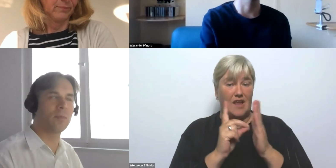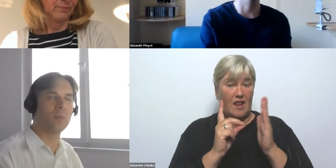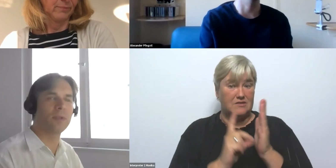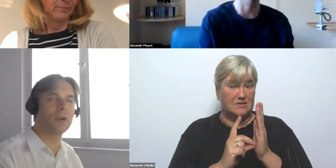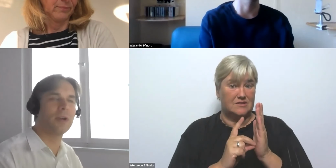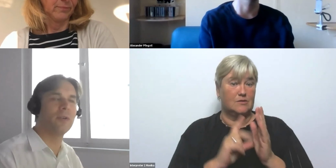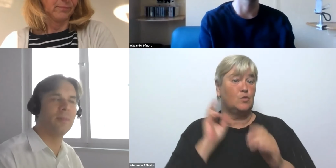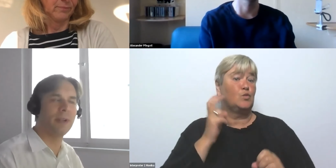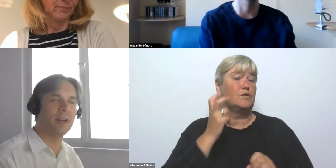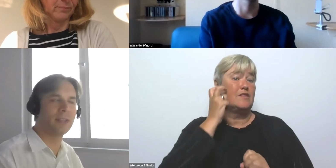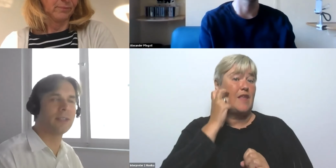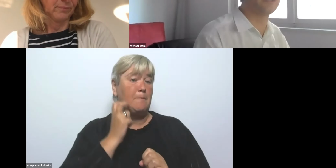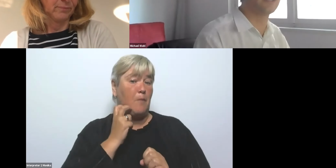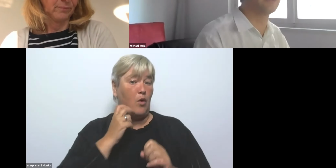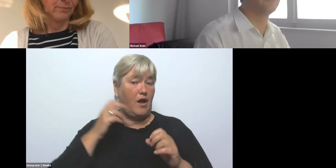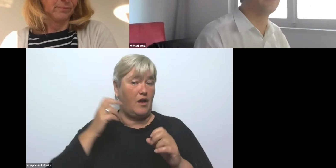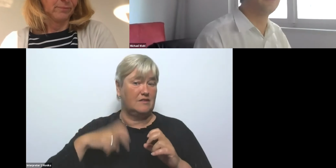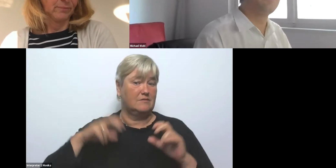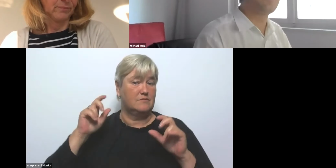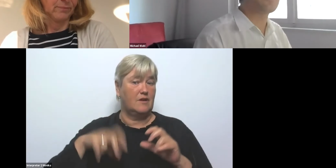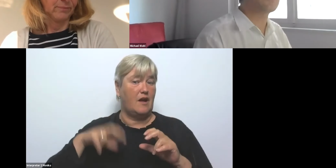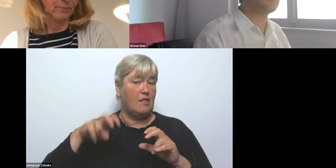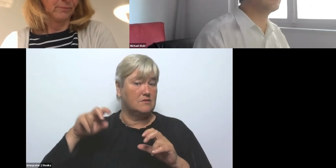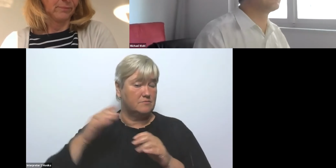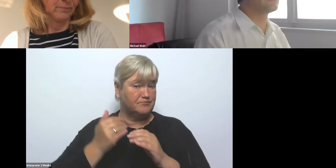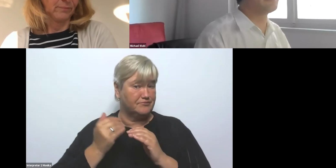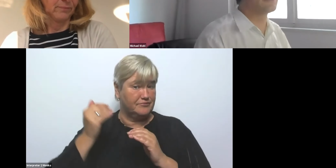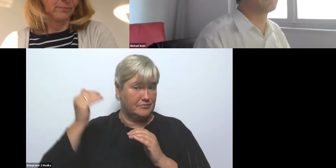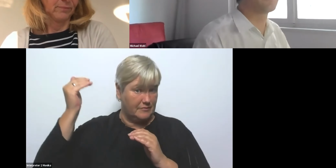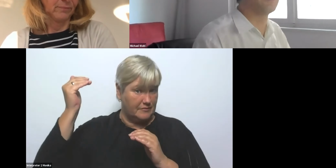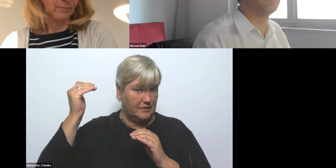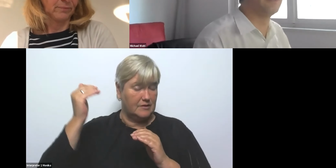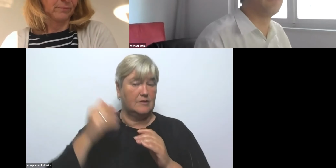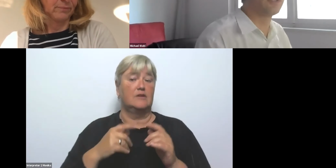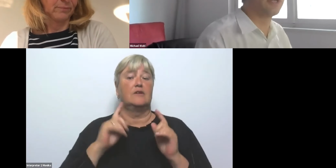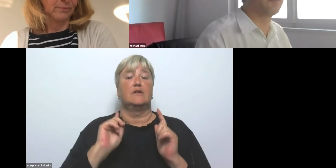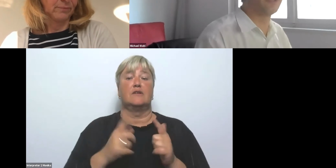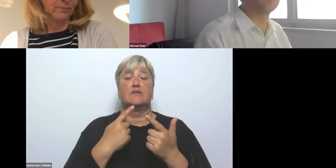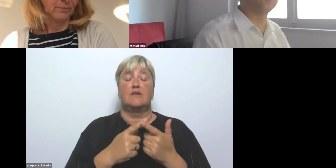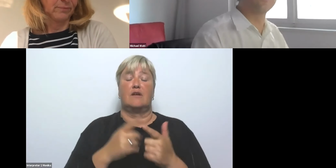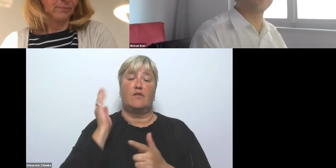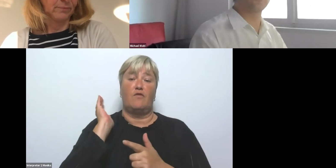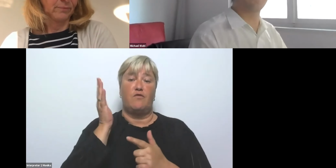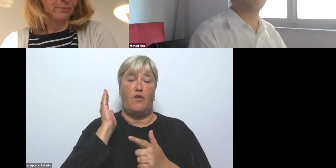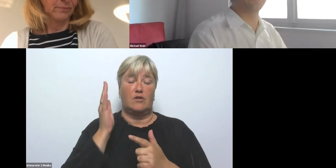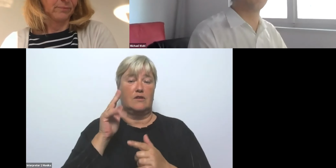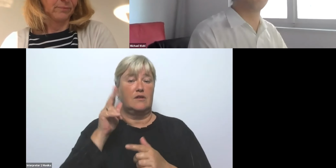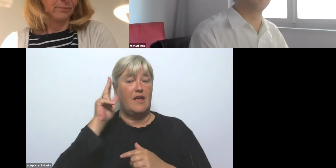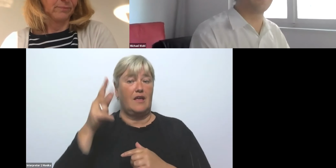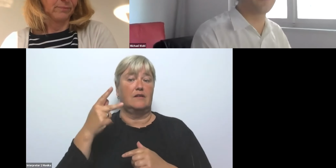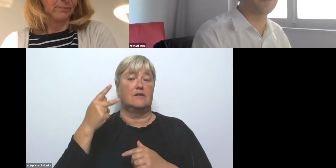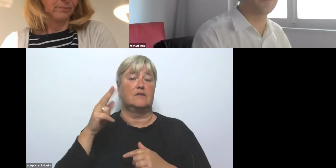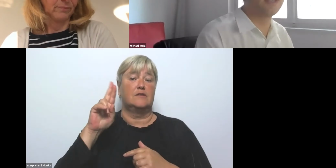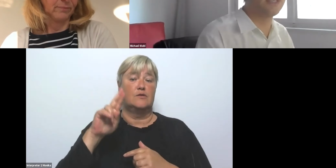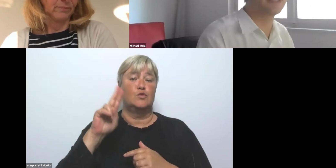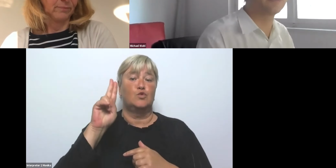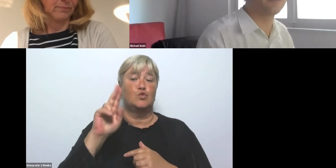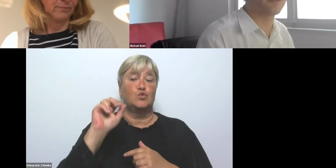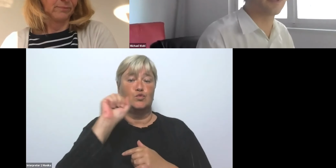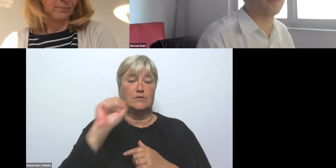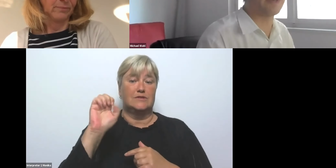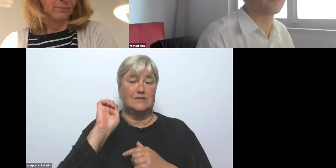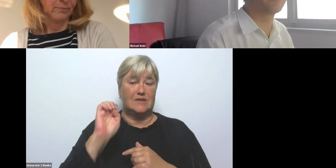Konsens, da muss man jetzt auch keine Eulen mehr nach Athen tragen. Dann habe ich aus dem Vortrag von Herrn Kruse speziell zum European Accessibility